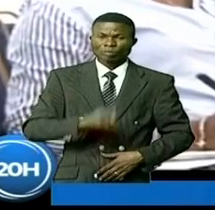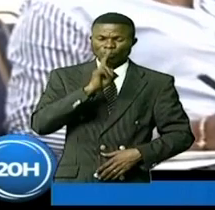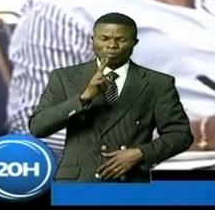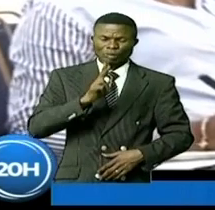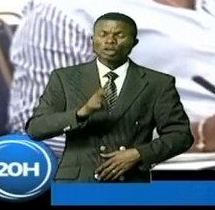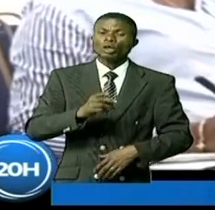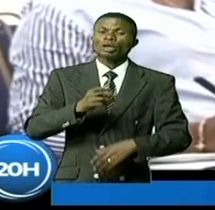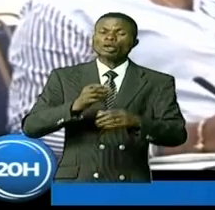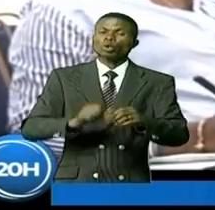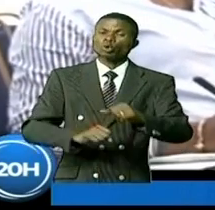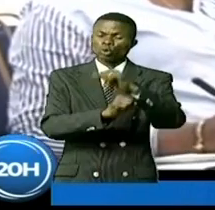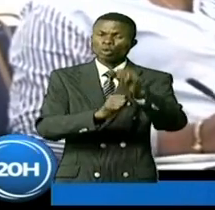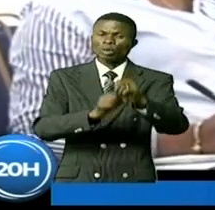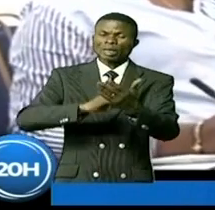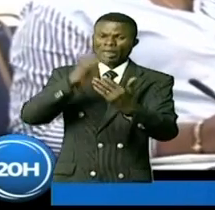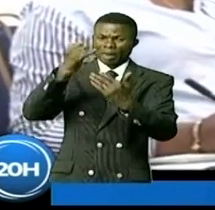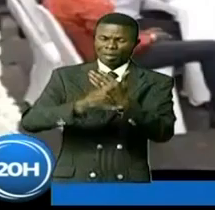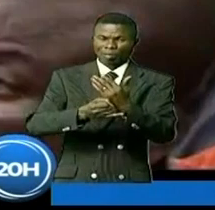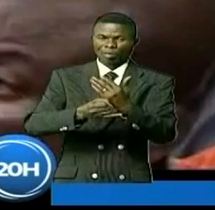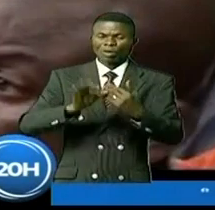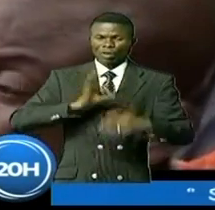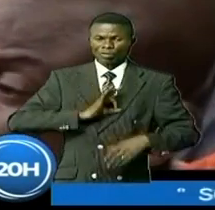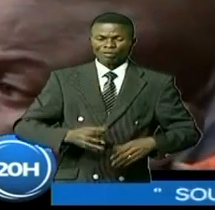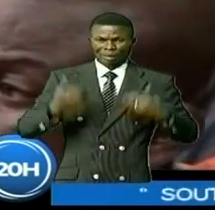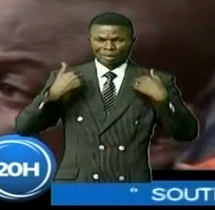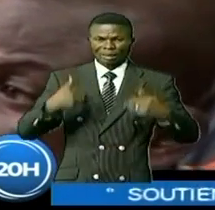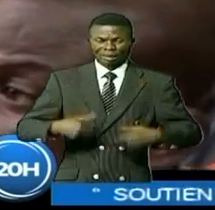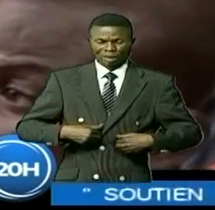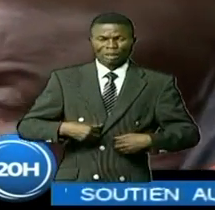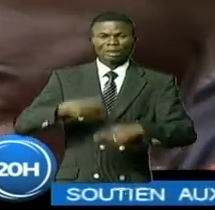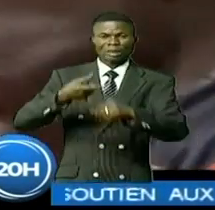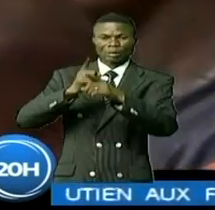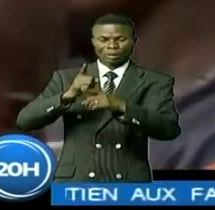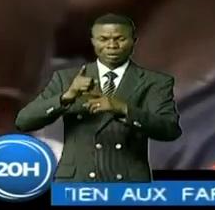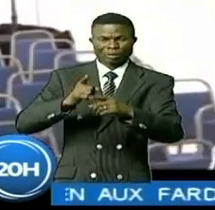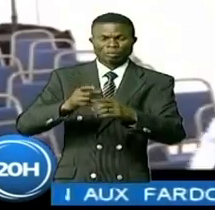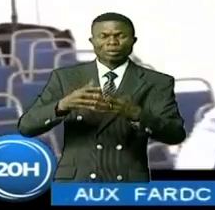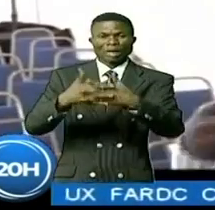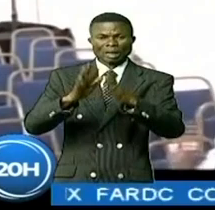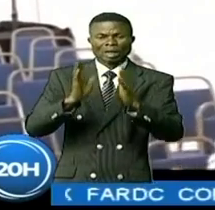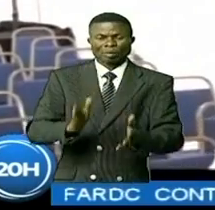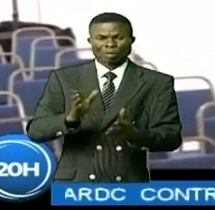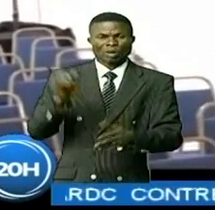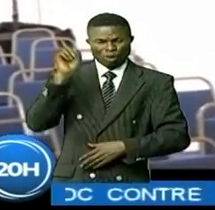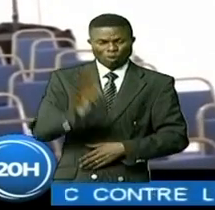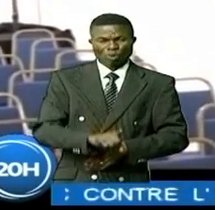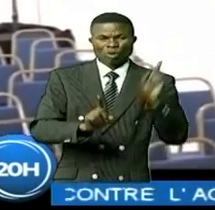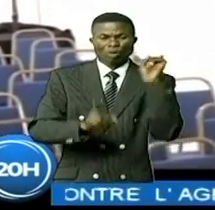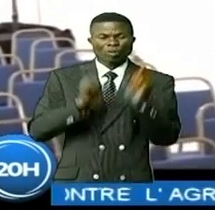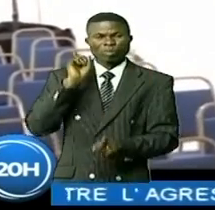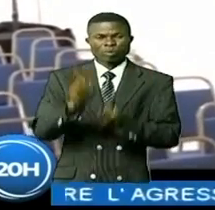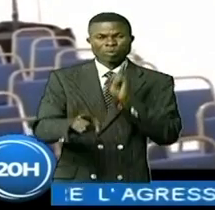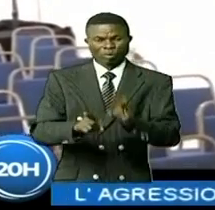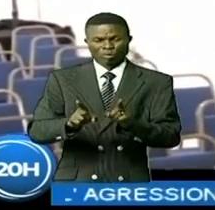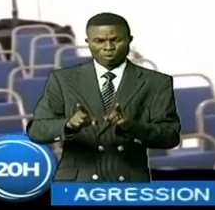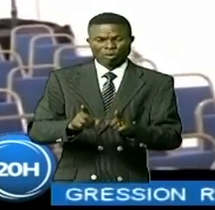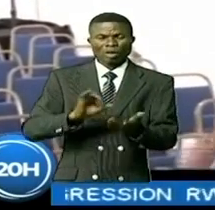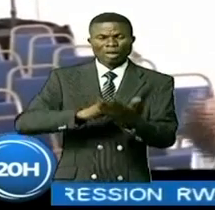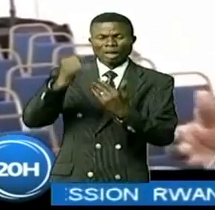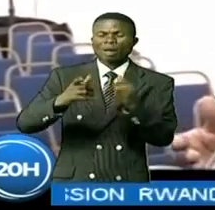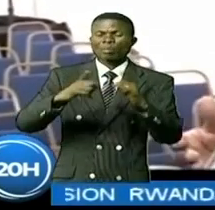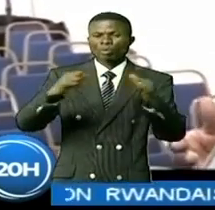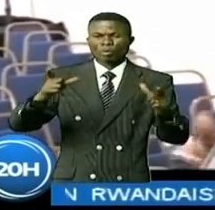lui que le projet Fati Santé prend corps. C'est grâce à lui que les partenaires ne cessent de venir auprès de ces grands projets